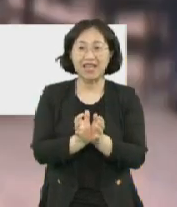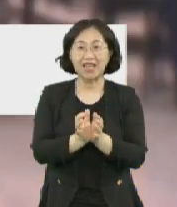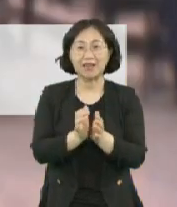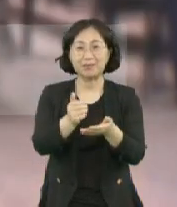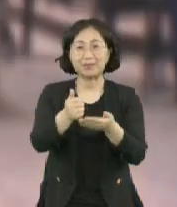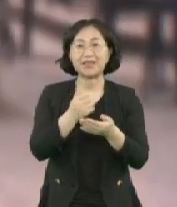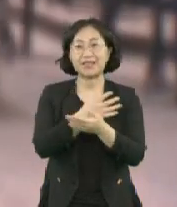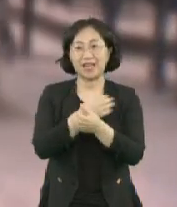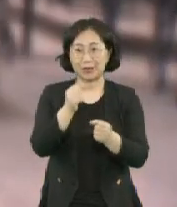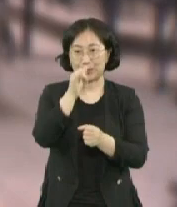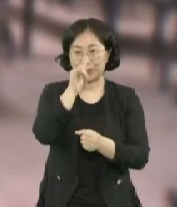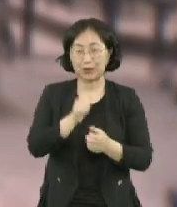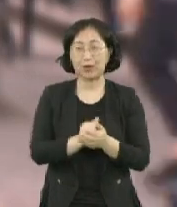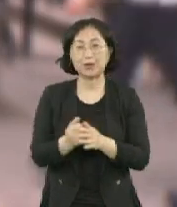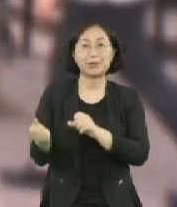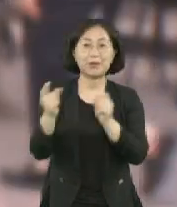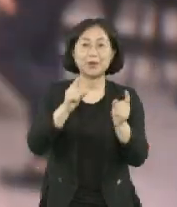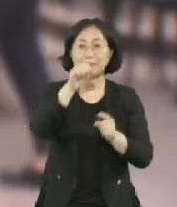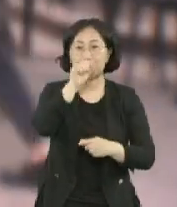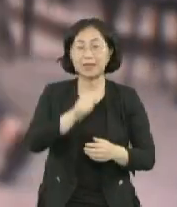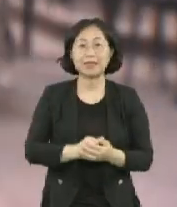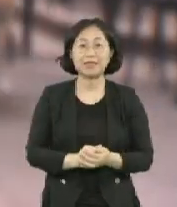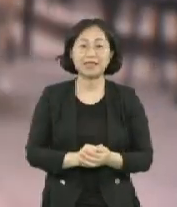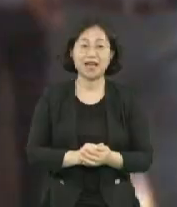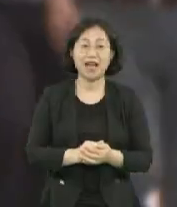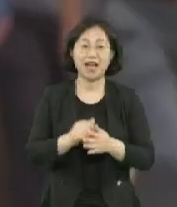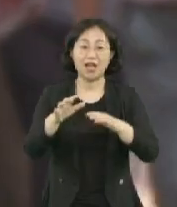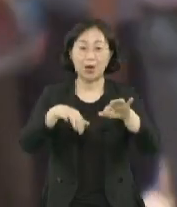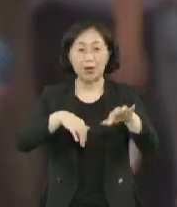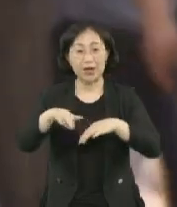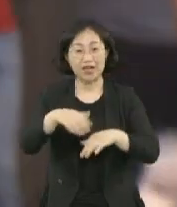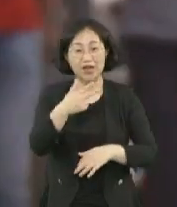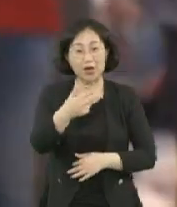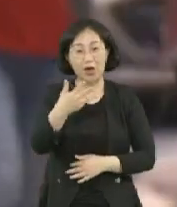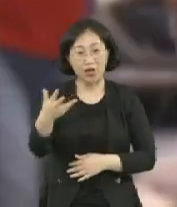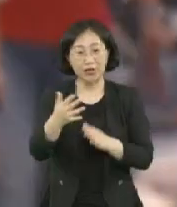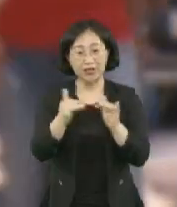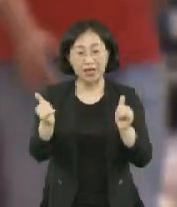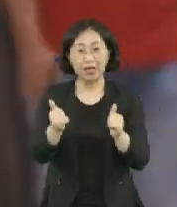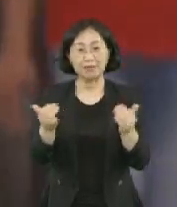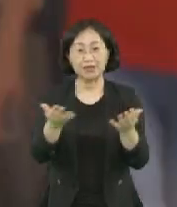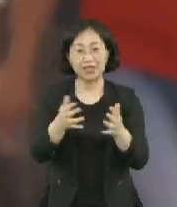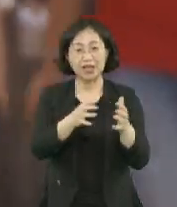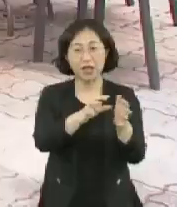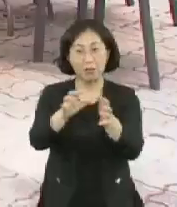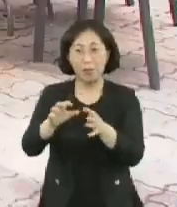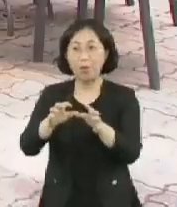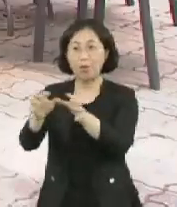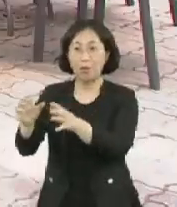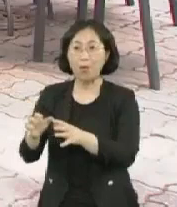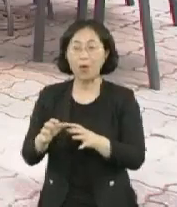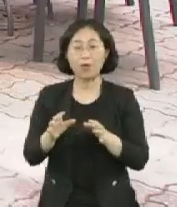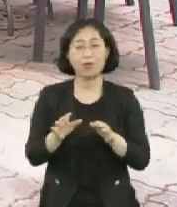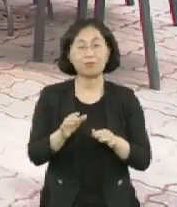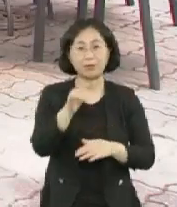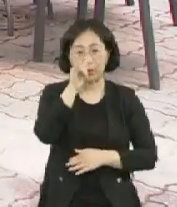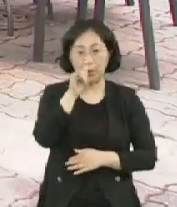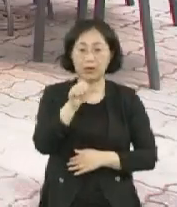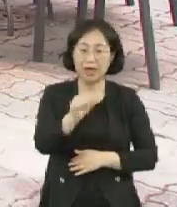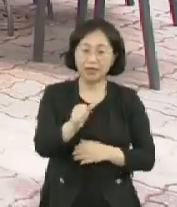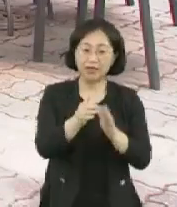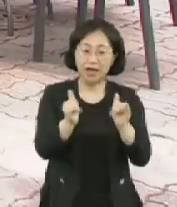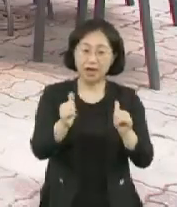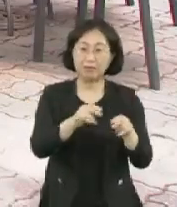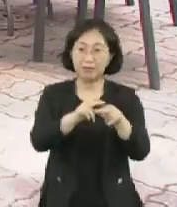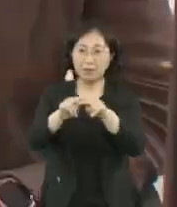있습니다. 도심 거리엔 7, 8명씩 몰려다니는 직장인들의 모습이 늘었고 5명 이상이 둘러앉아